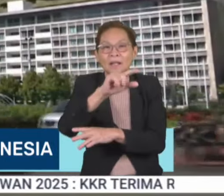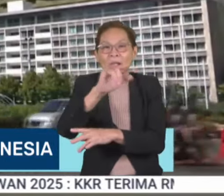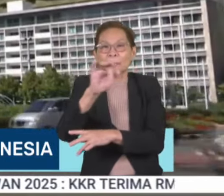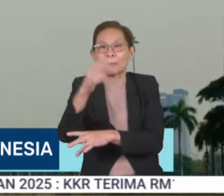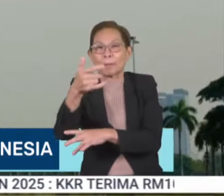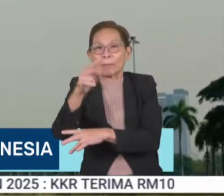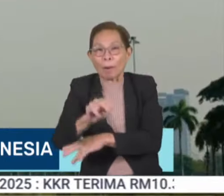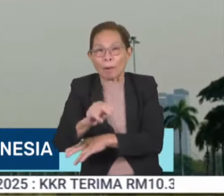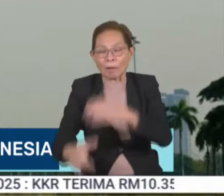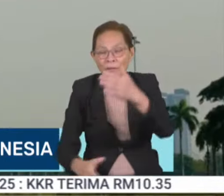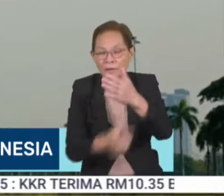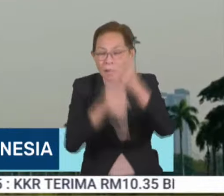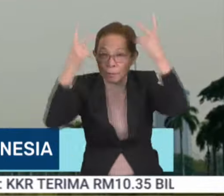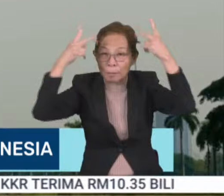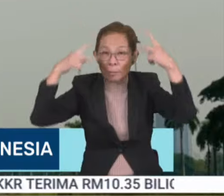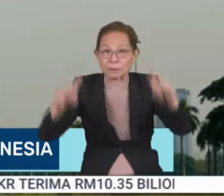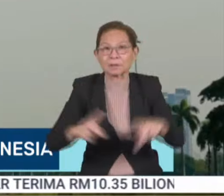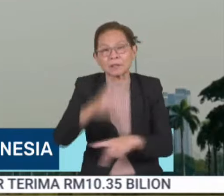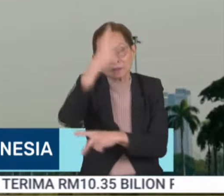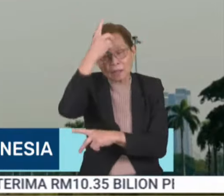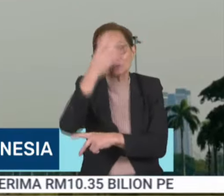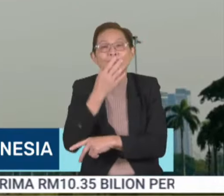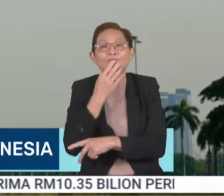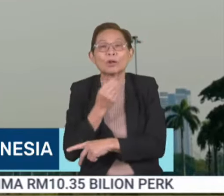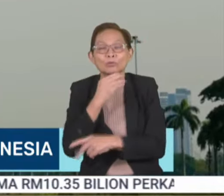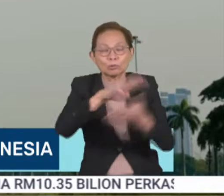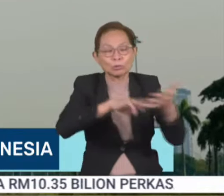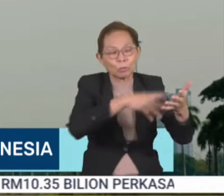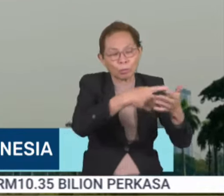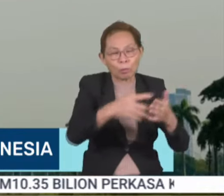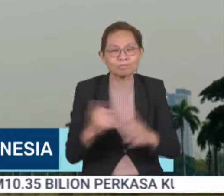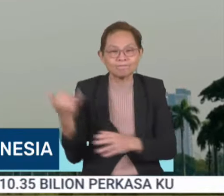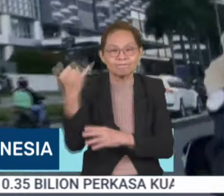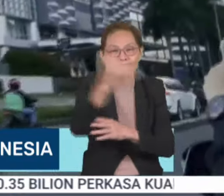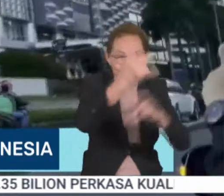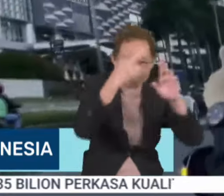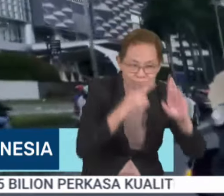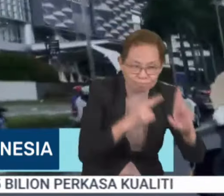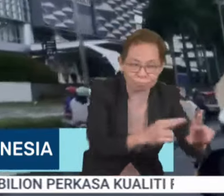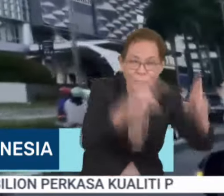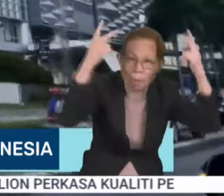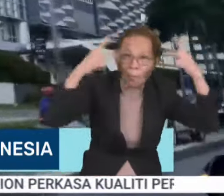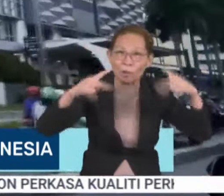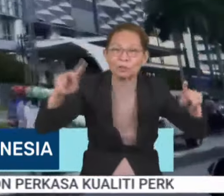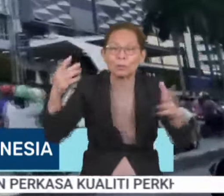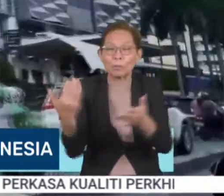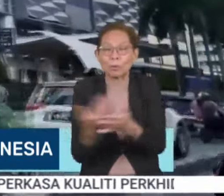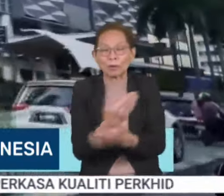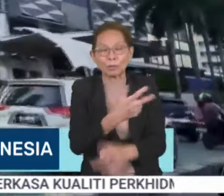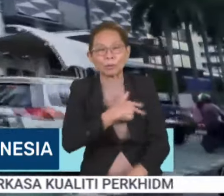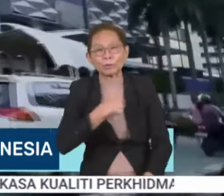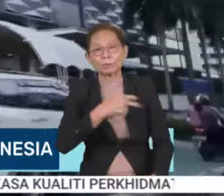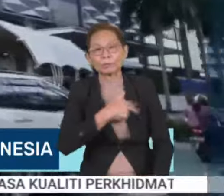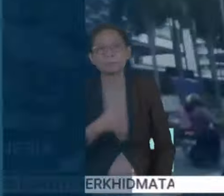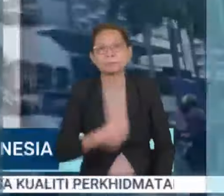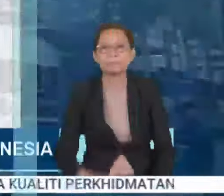Raka sebagai Naib Presiden. Datuk Seri Anwar juga dijadual mengadakan kunjungan hormat ke atas Presiden baru itu.